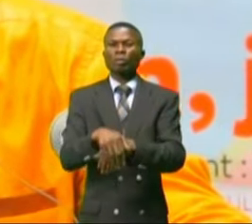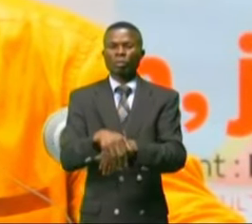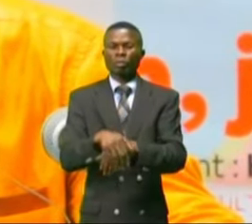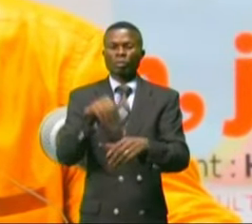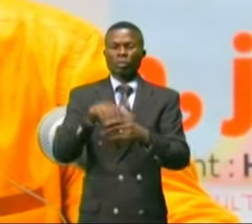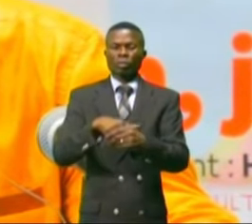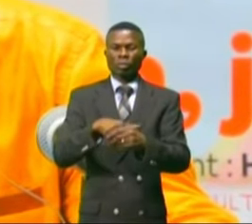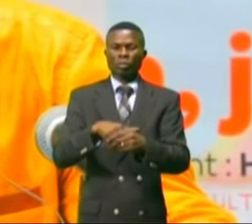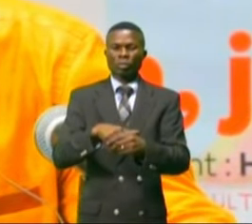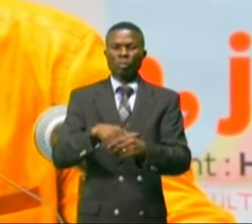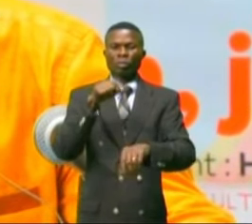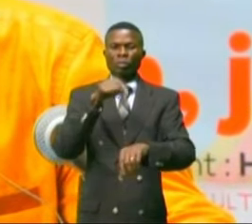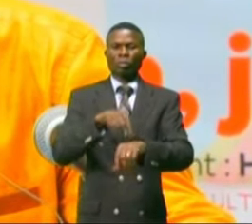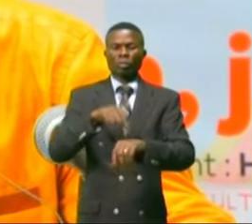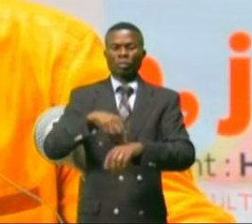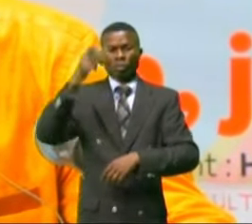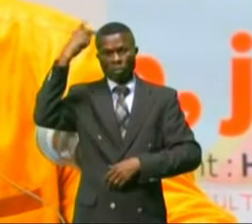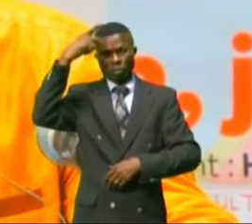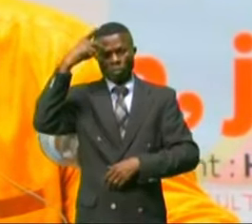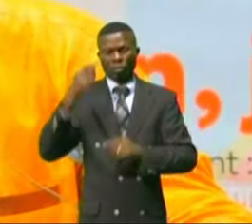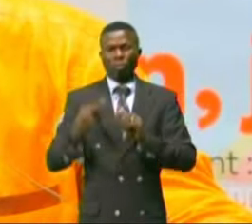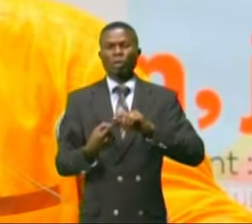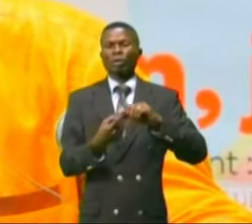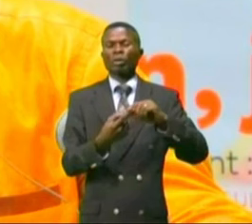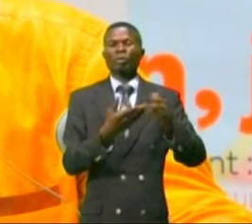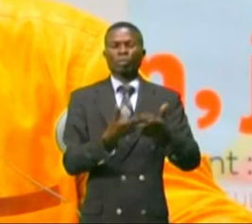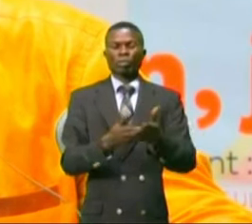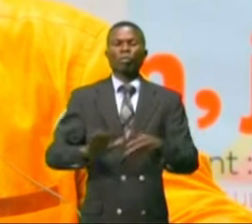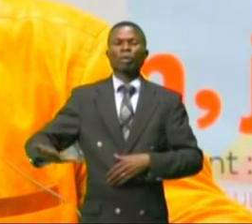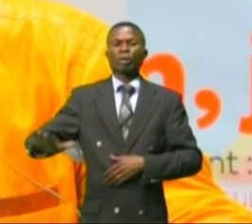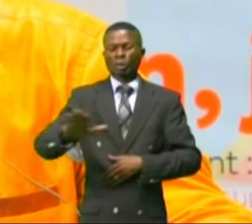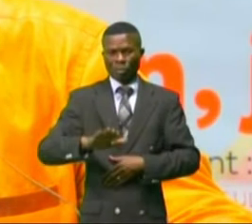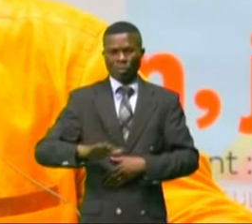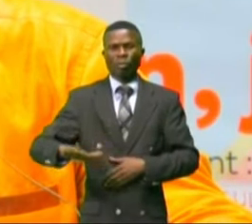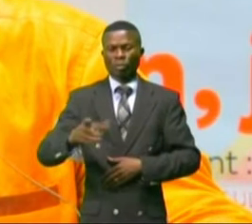un contexte politique particulier. Le pays